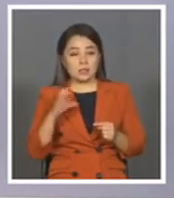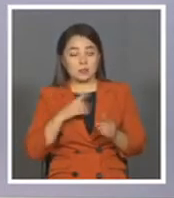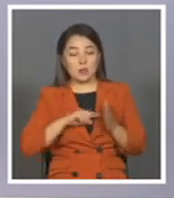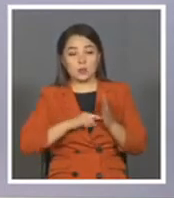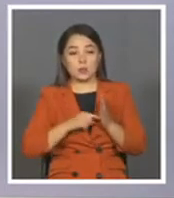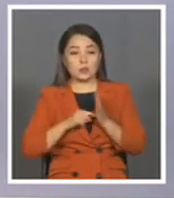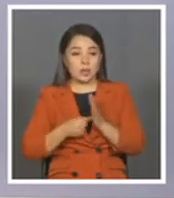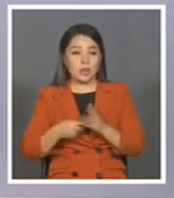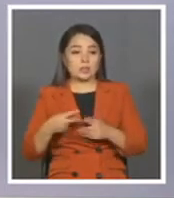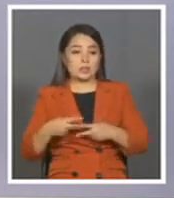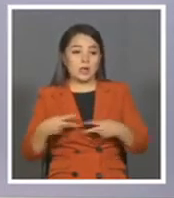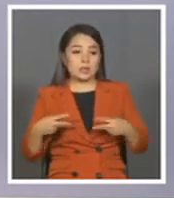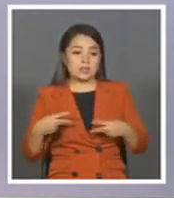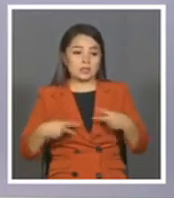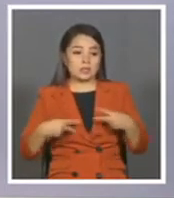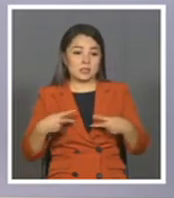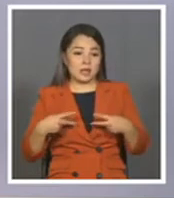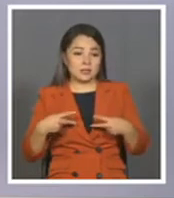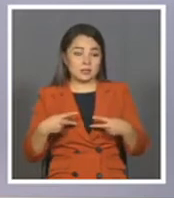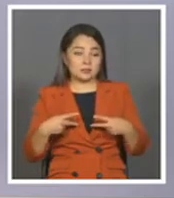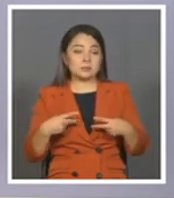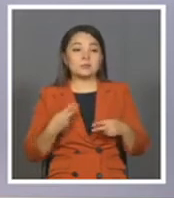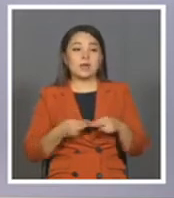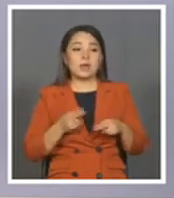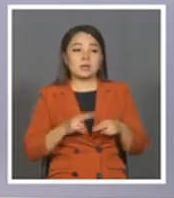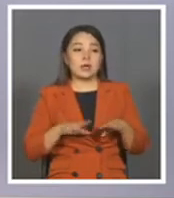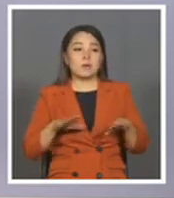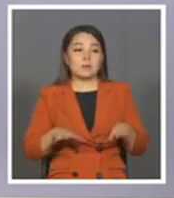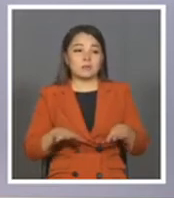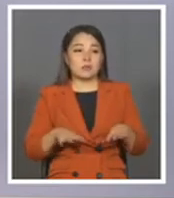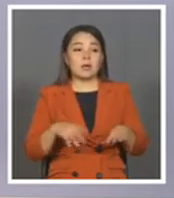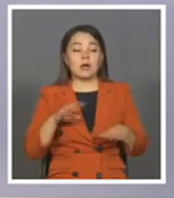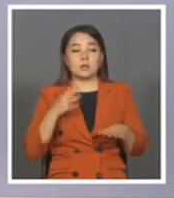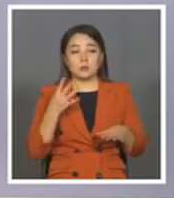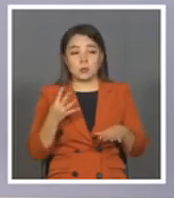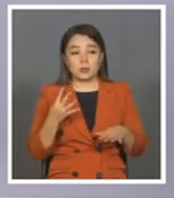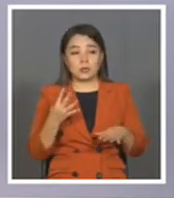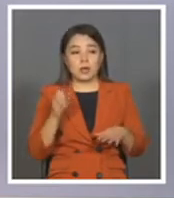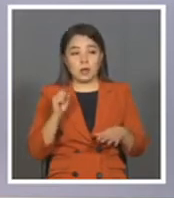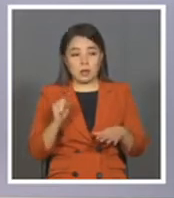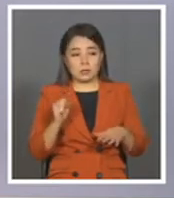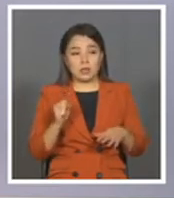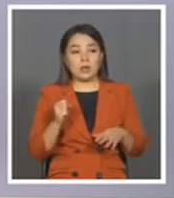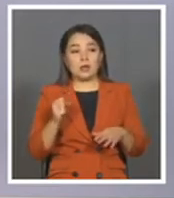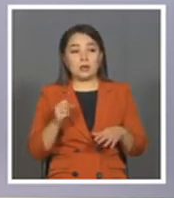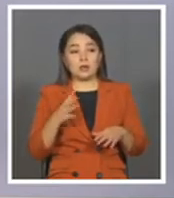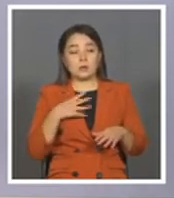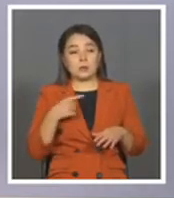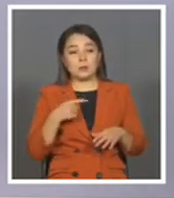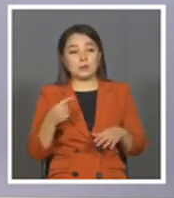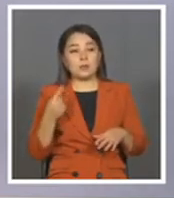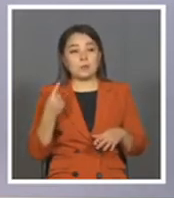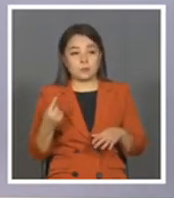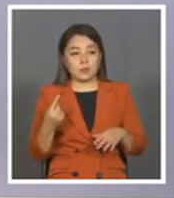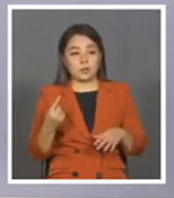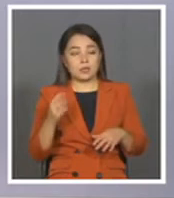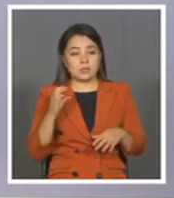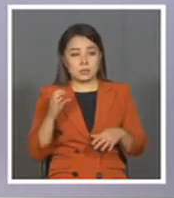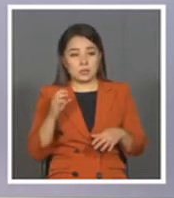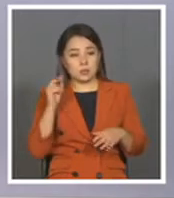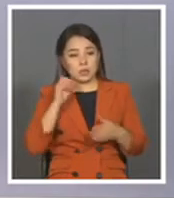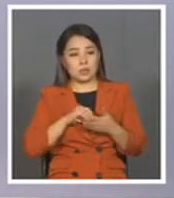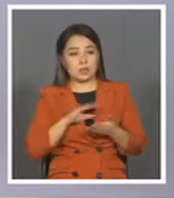координаттарын салыстырайық. Сонымен А нүктесінің координаты 4, ал С нүктесінің координаты минус 1. Жаңа айтып